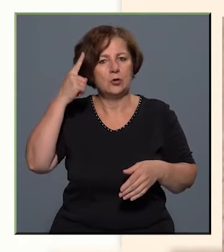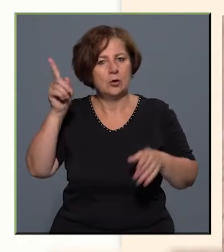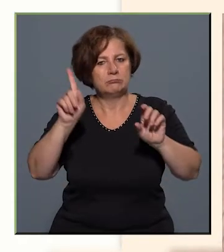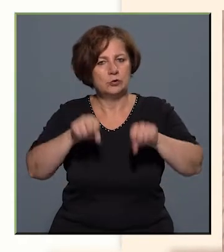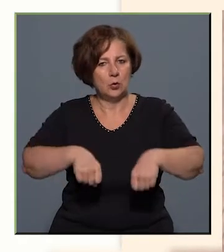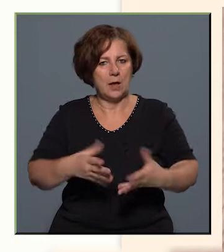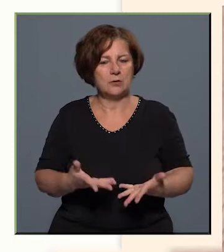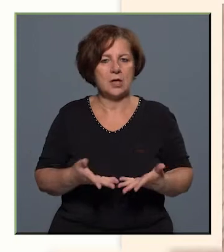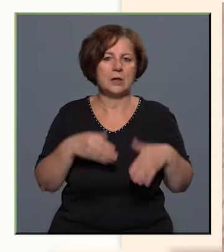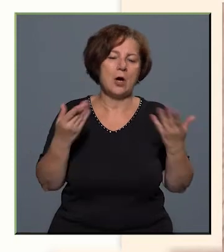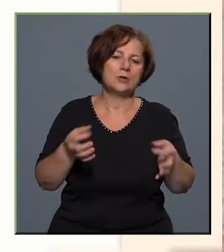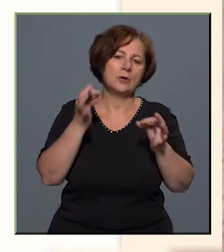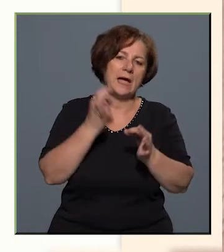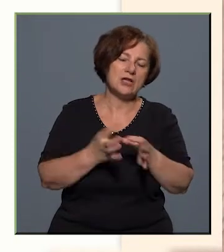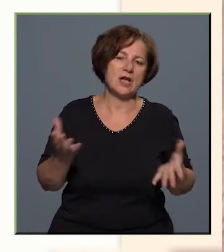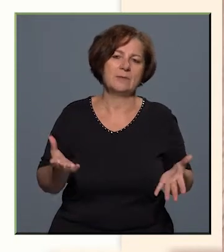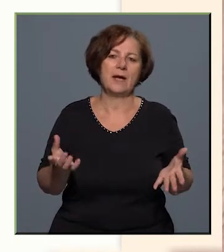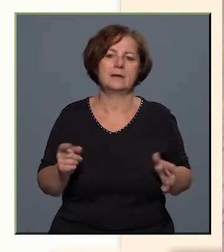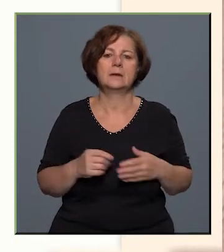kutyatulajdonosoknak, akik adott esetben